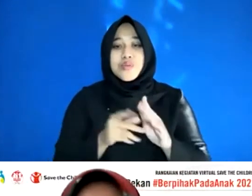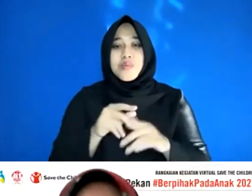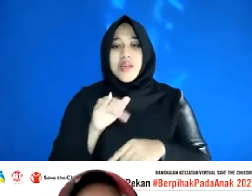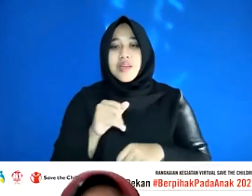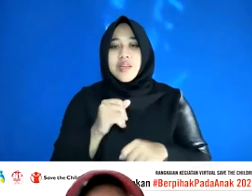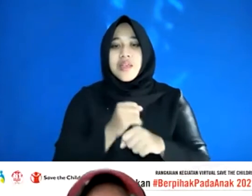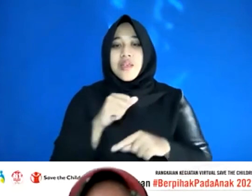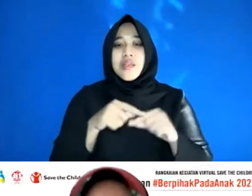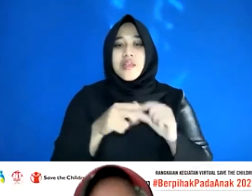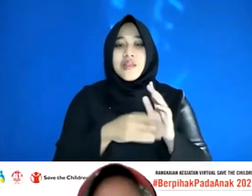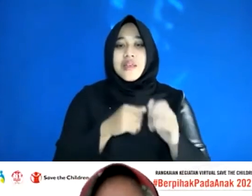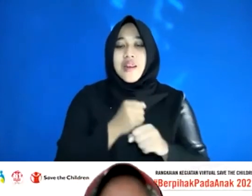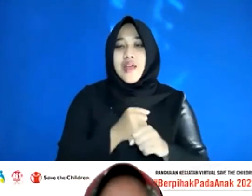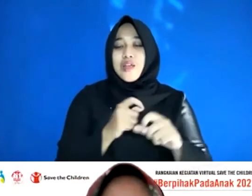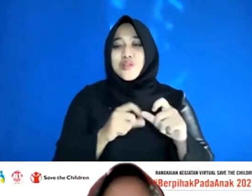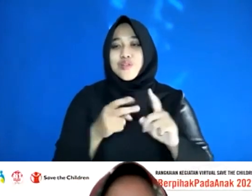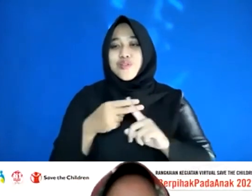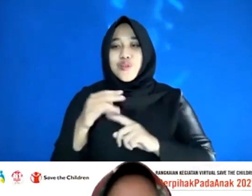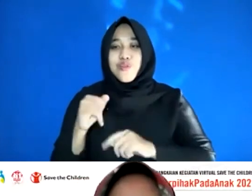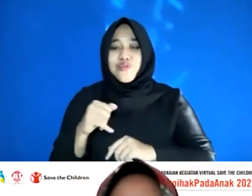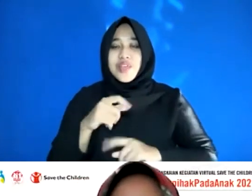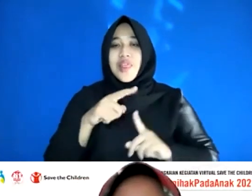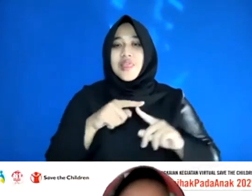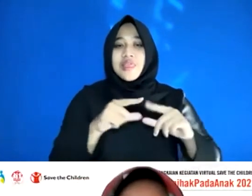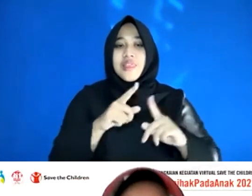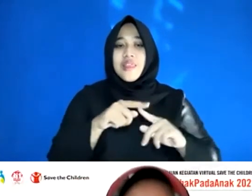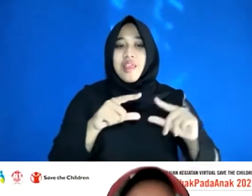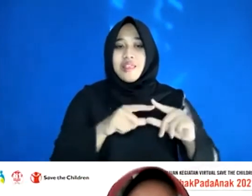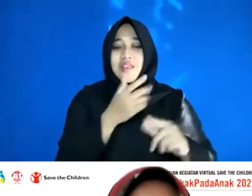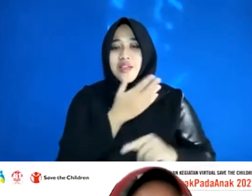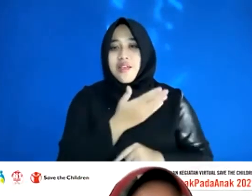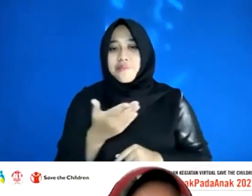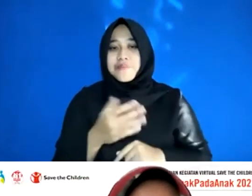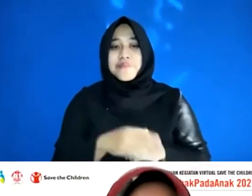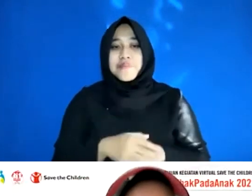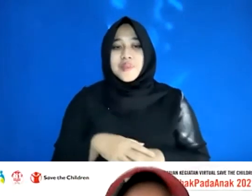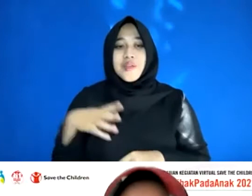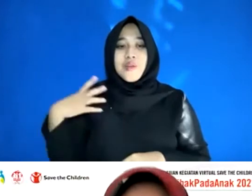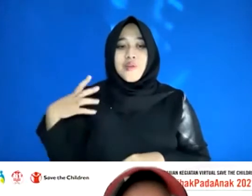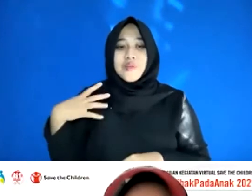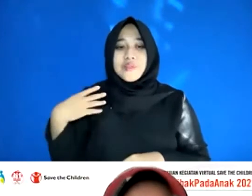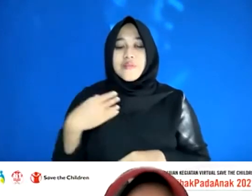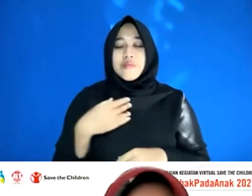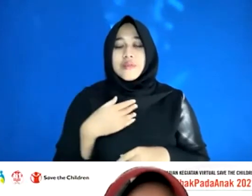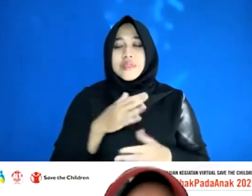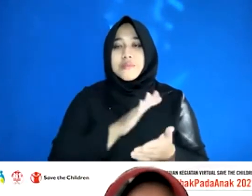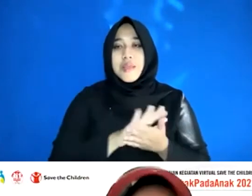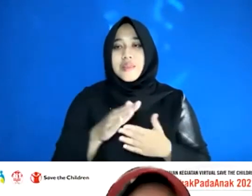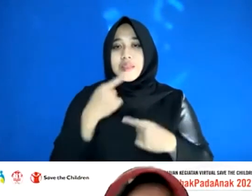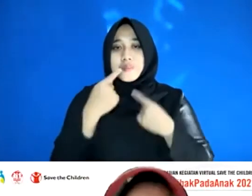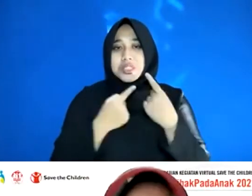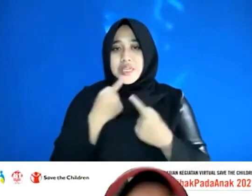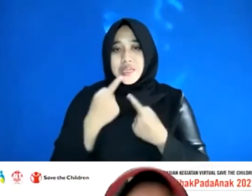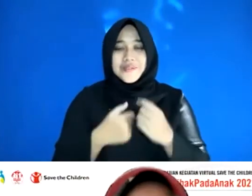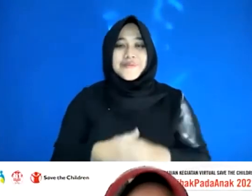Sofi, ada Pak Tata dan Mbak Yanti dan teman-teman SIC. Makasih sudah berikan kesempatan pada kami untuk sharing. Jadi kalau